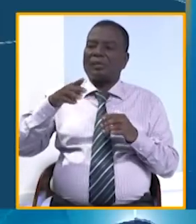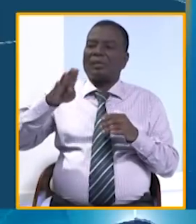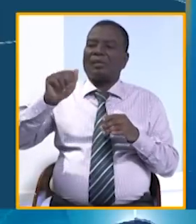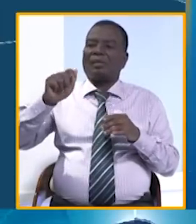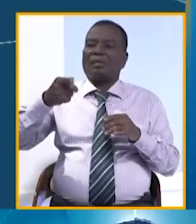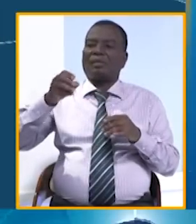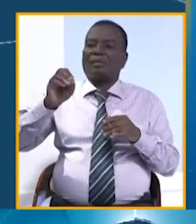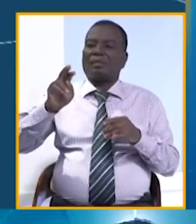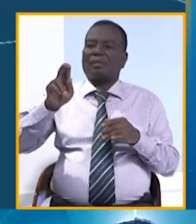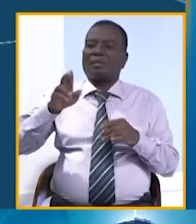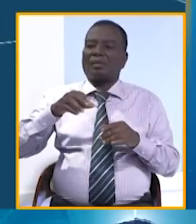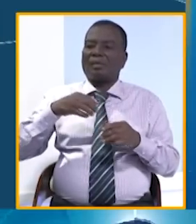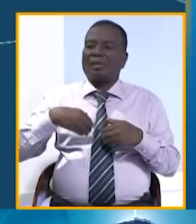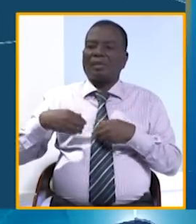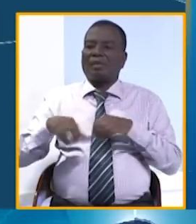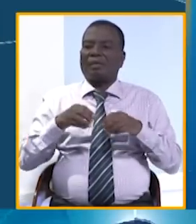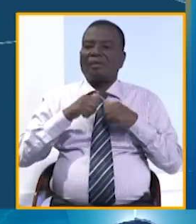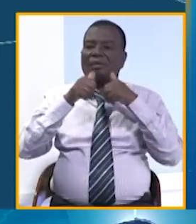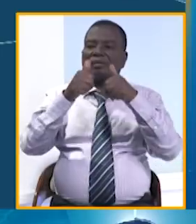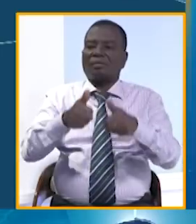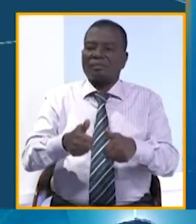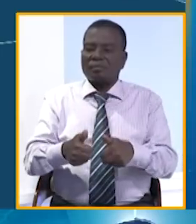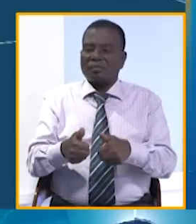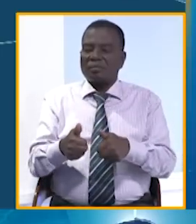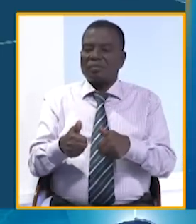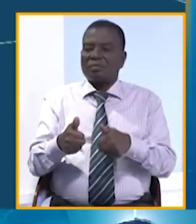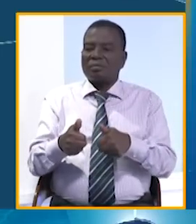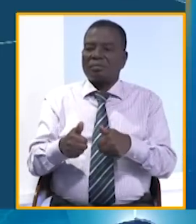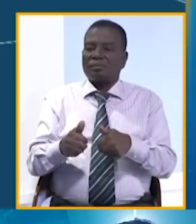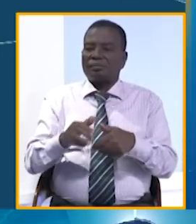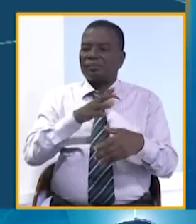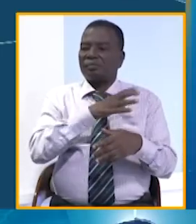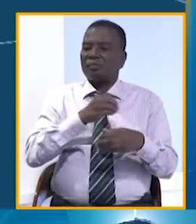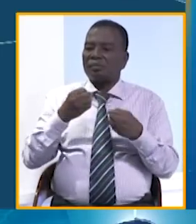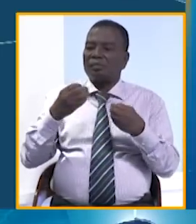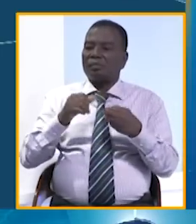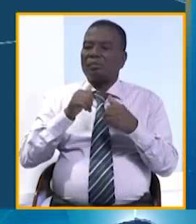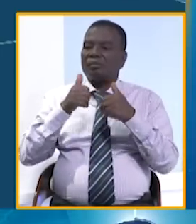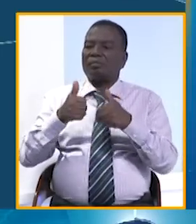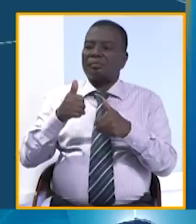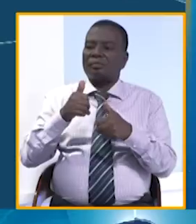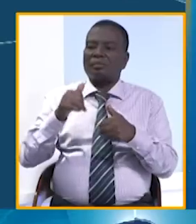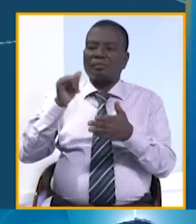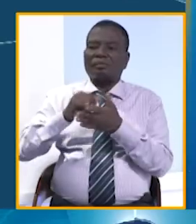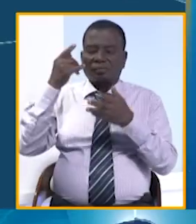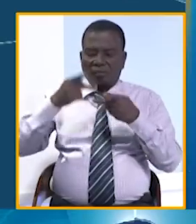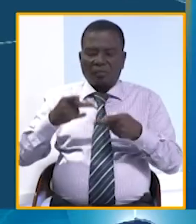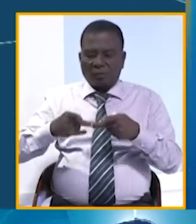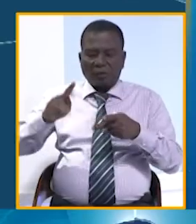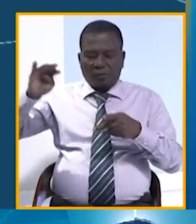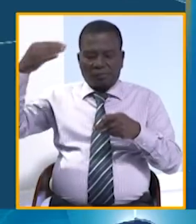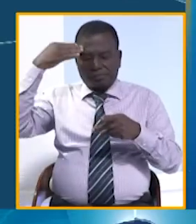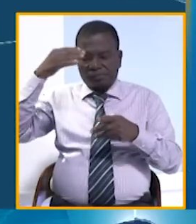féminines a procédé à la remise de kits de couture et coiffure aux jeunes couturiers et coiffeuses de la région. C'était en présence du ministre de la Construction, du Logement